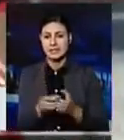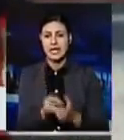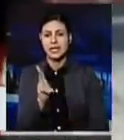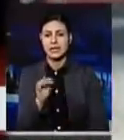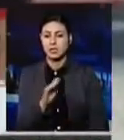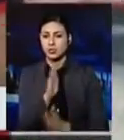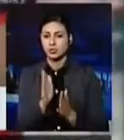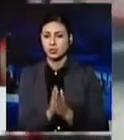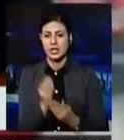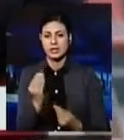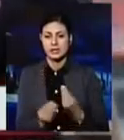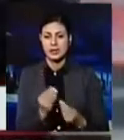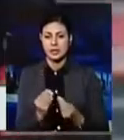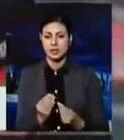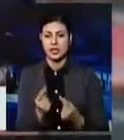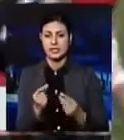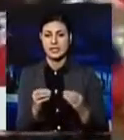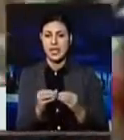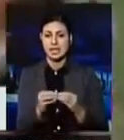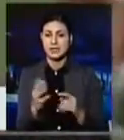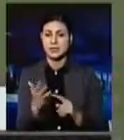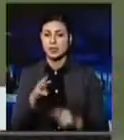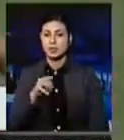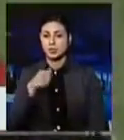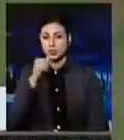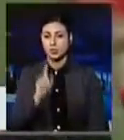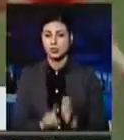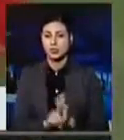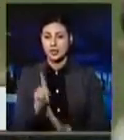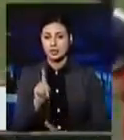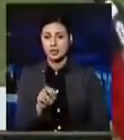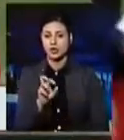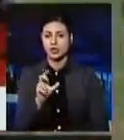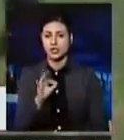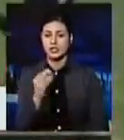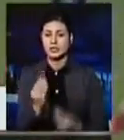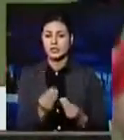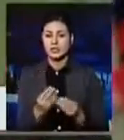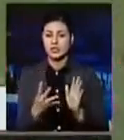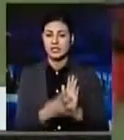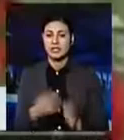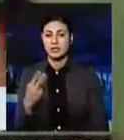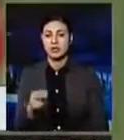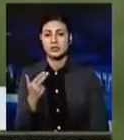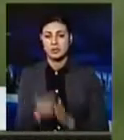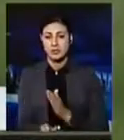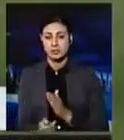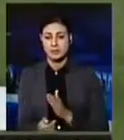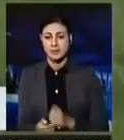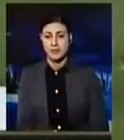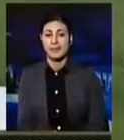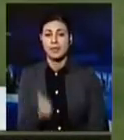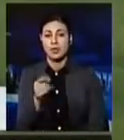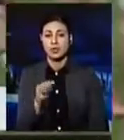კვირიკაშვილმა სრულად ითამაშა. დიდი 10-ის მეხუთე ტური გუშინ დაიწყო. ბაგრატი ჯიქის მატჩი 9-3 დასრულდა, ლოკომოტივმა კი